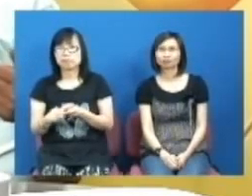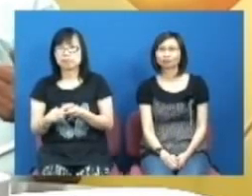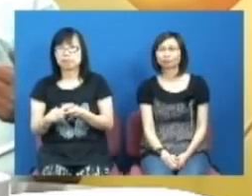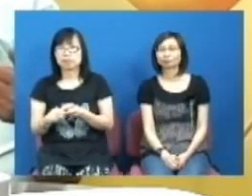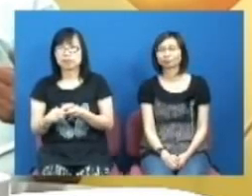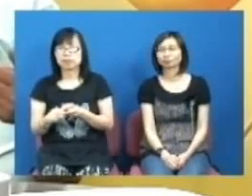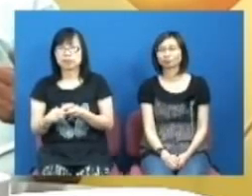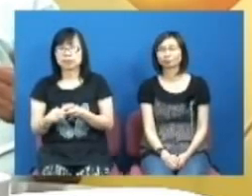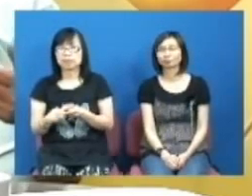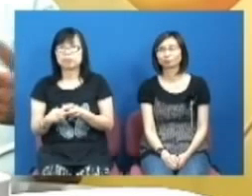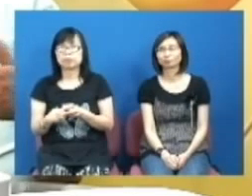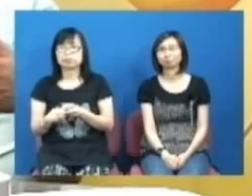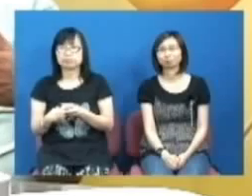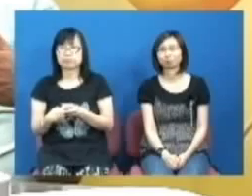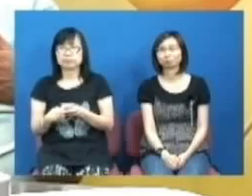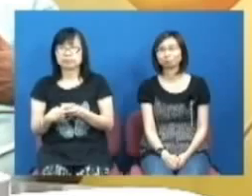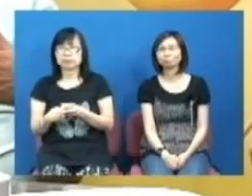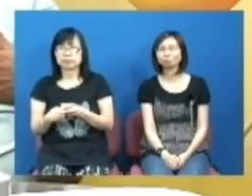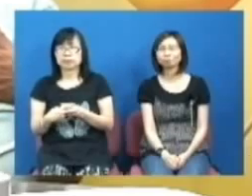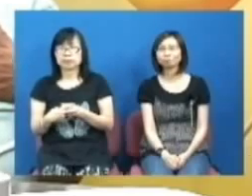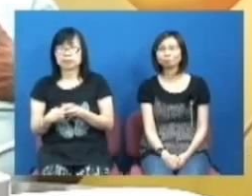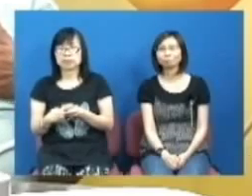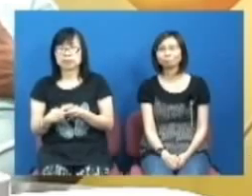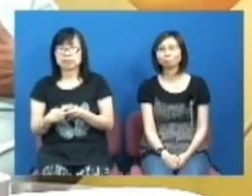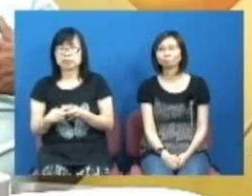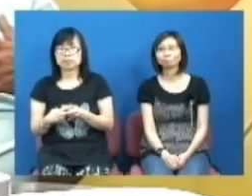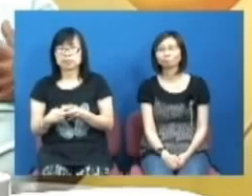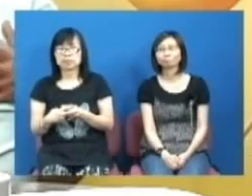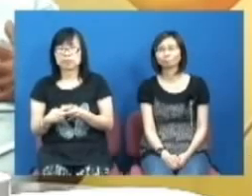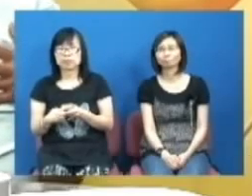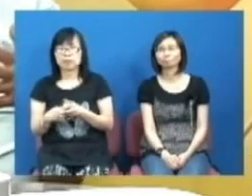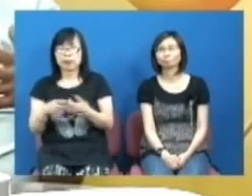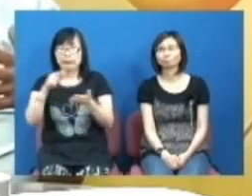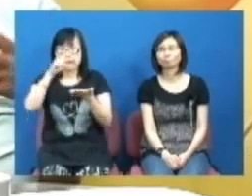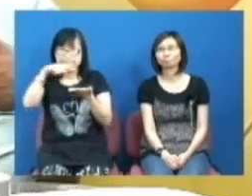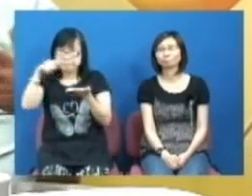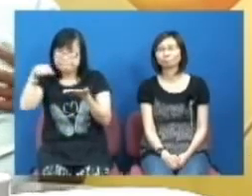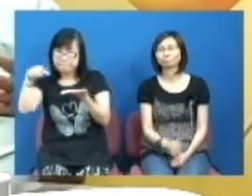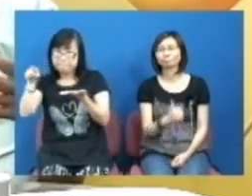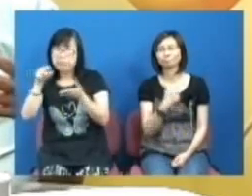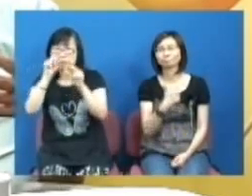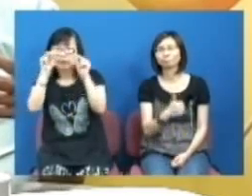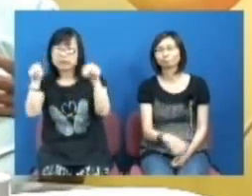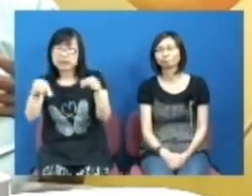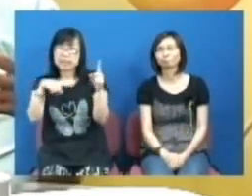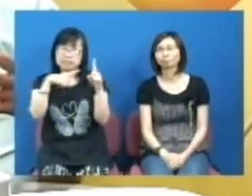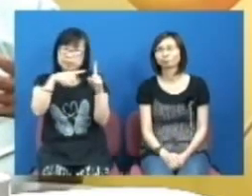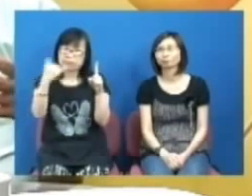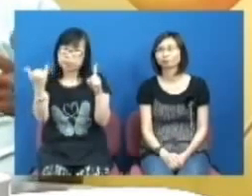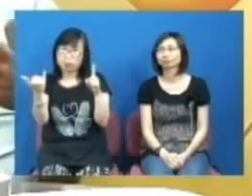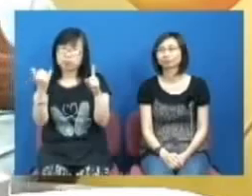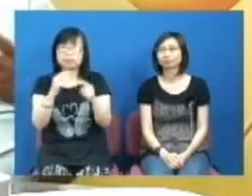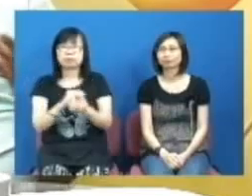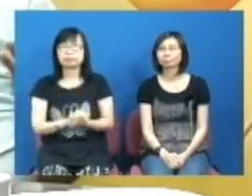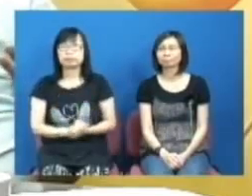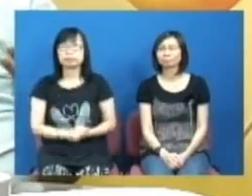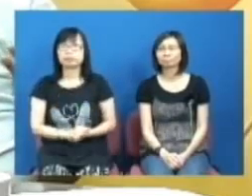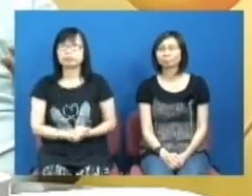呢一個佢個就係比分嘅問題啦，一至六啊嘛，係咪？所以